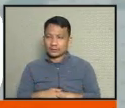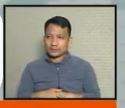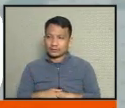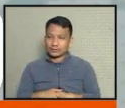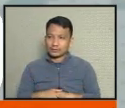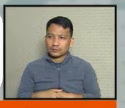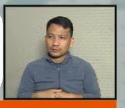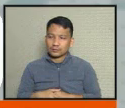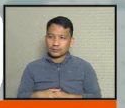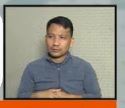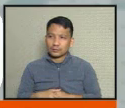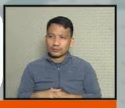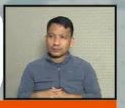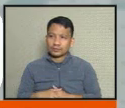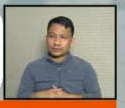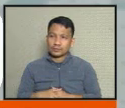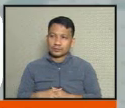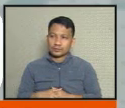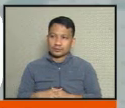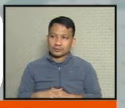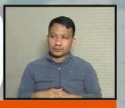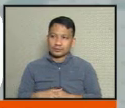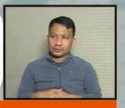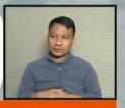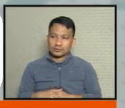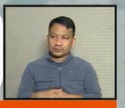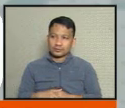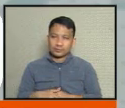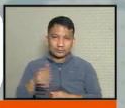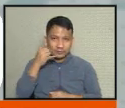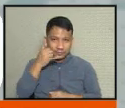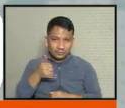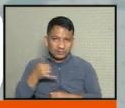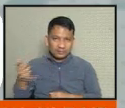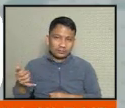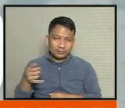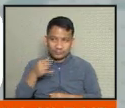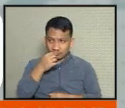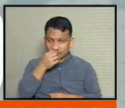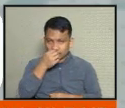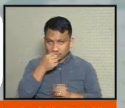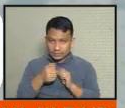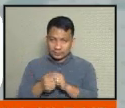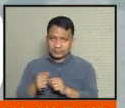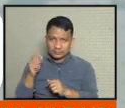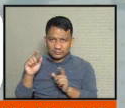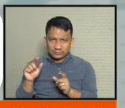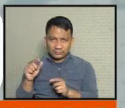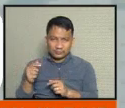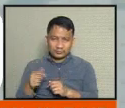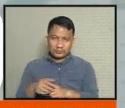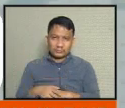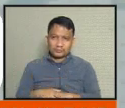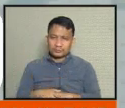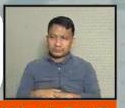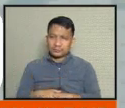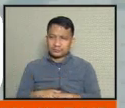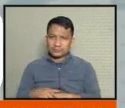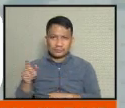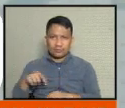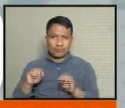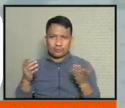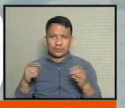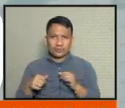Ha? Kausapin ko po, sir. Pwede ba pakipasa yung telepono sa kanya, kausapin lang siya saglit, sandali lang? Wala po siya dito,